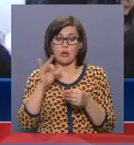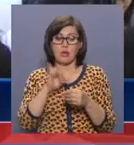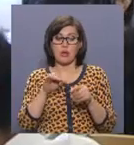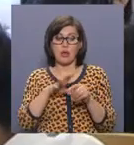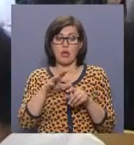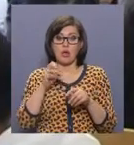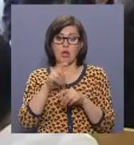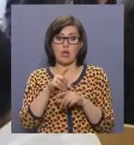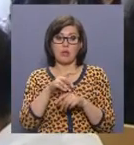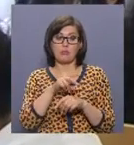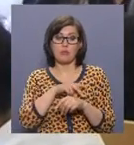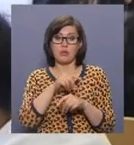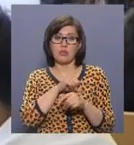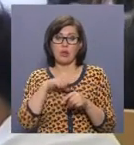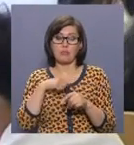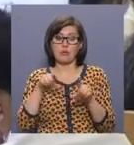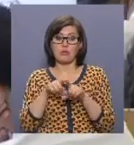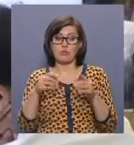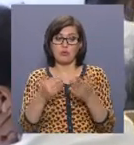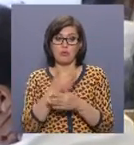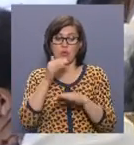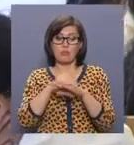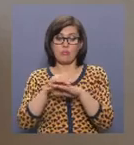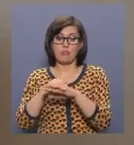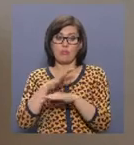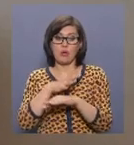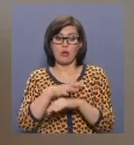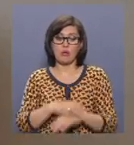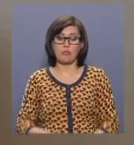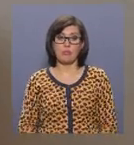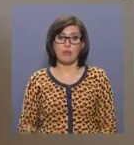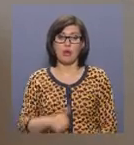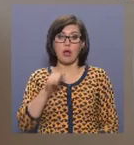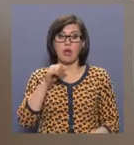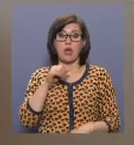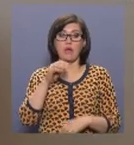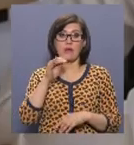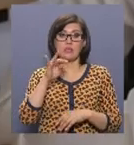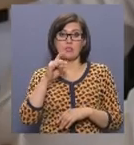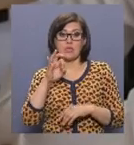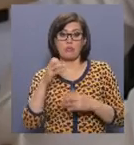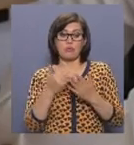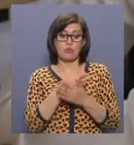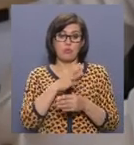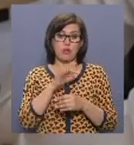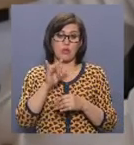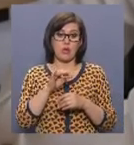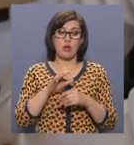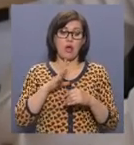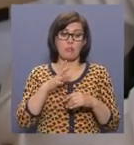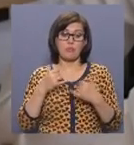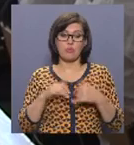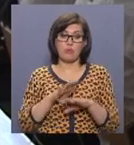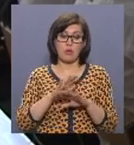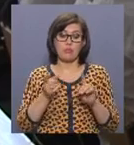алтын белгі иелері өзін қайтадан дәлелдемек. Алтын белгі үміткері Фариза үшін бұл жаңалық болғанмен таңсық дүние